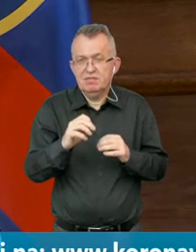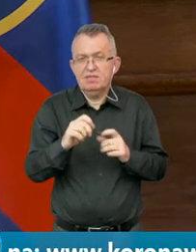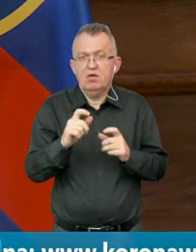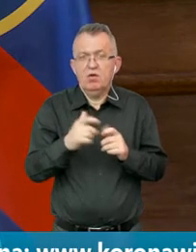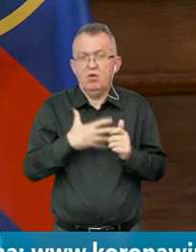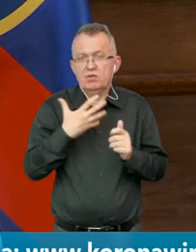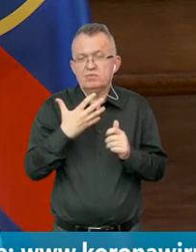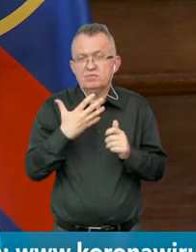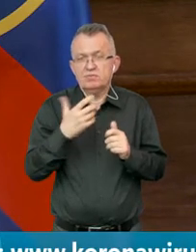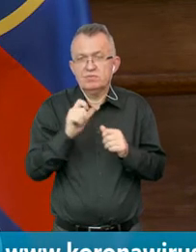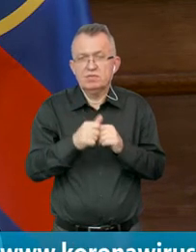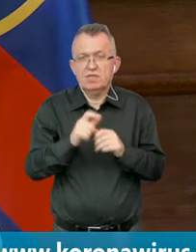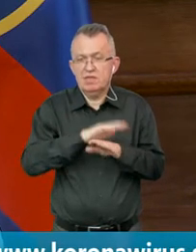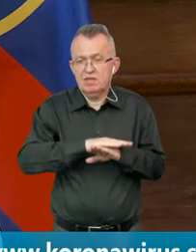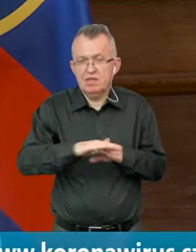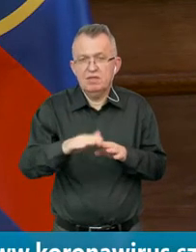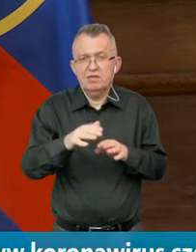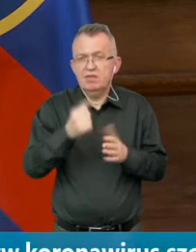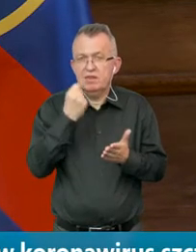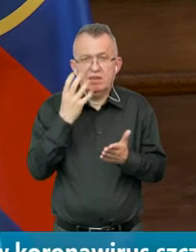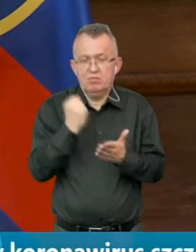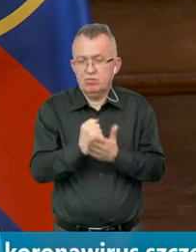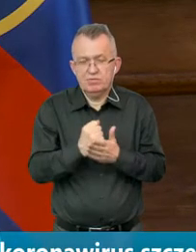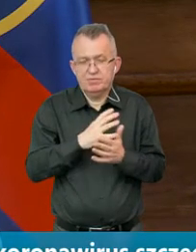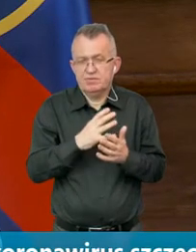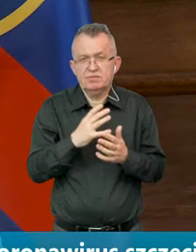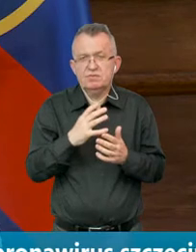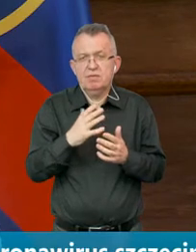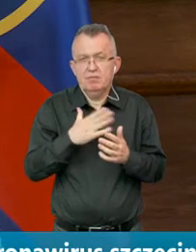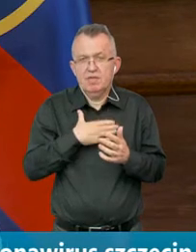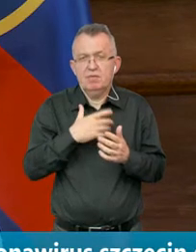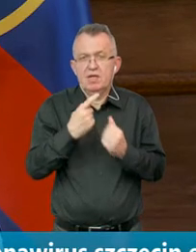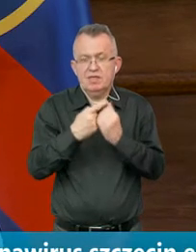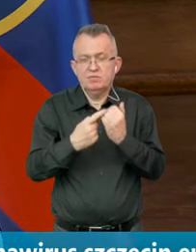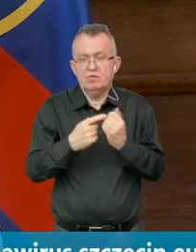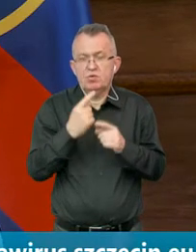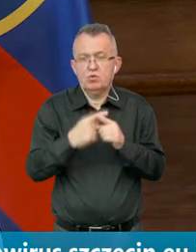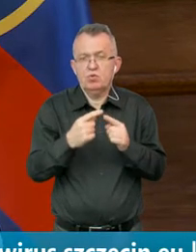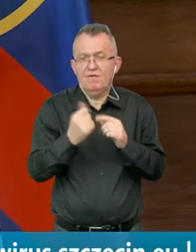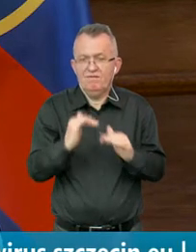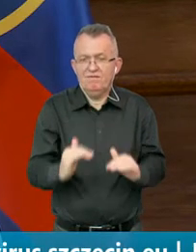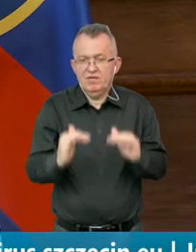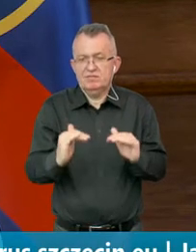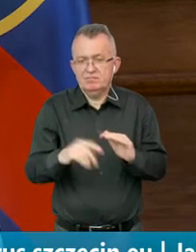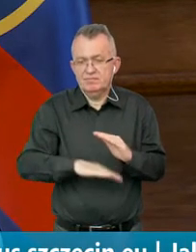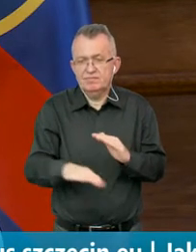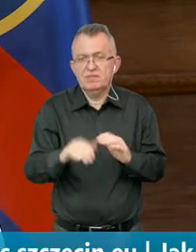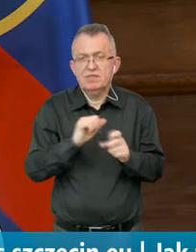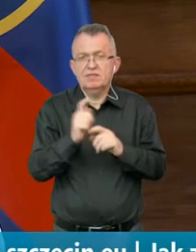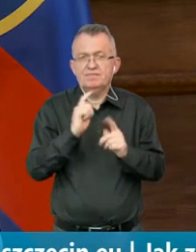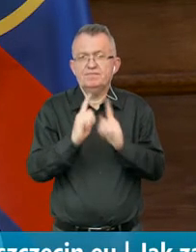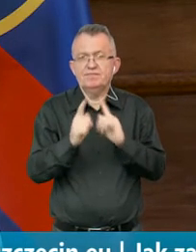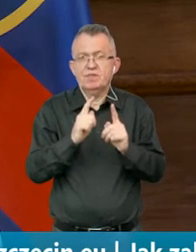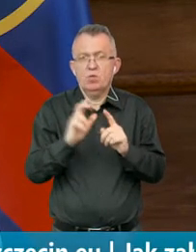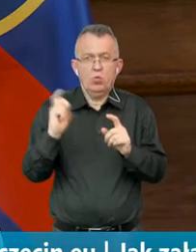okazuje się, że całkowicie niskopodłogowe nie muszą być. Mamy pewną liczbę tych zestawów kursujące na